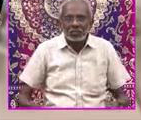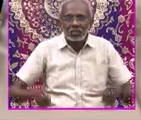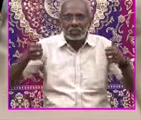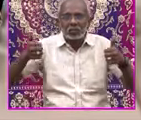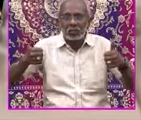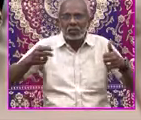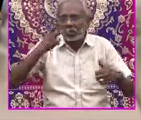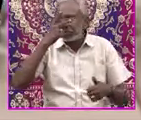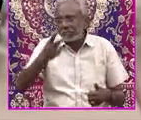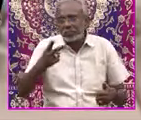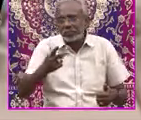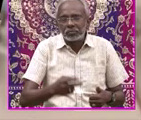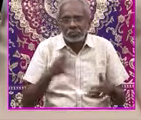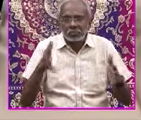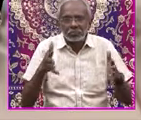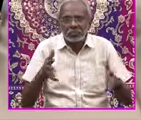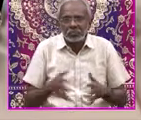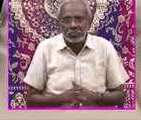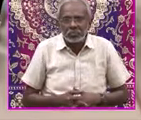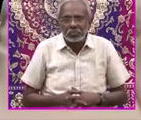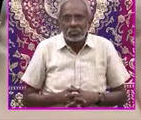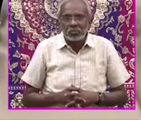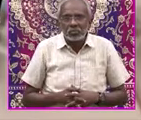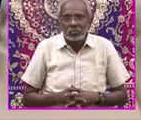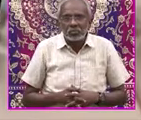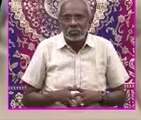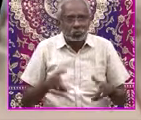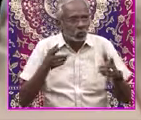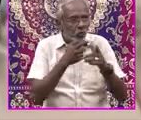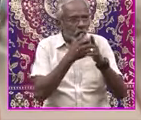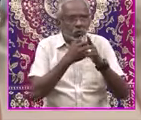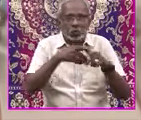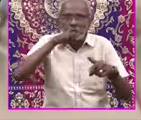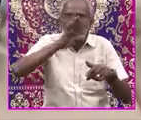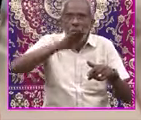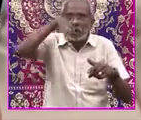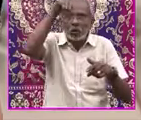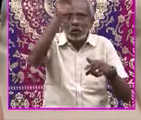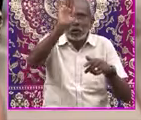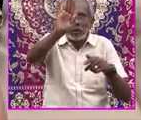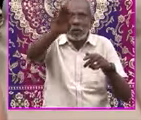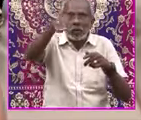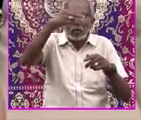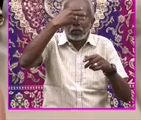கலிங்கர் யானைப்படையே பார்க்குறாங்க, தேர்ப்படைய பார்க்குறாங்க, காலாட்படைய பார்க்குறாங்க, குதிரைப்படைய